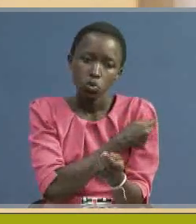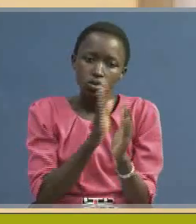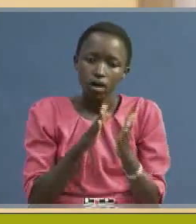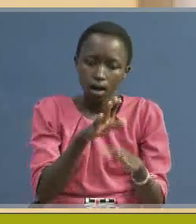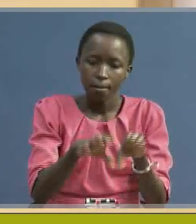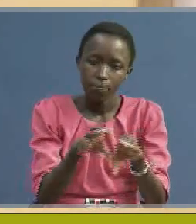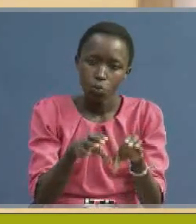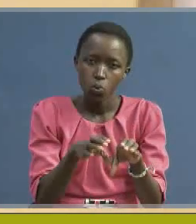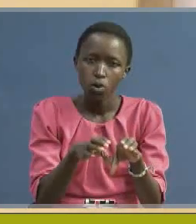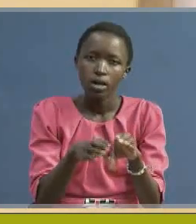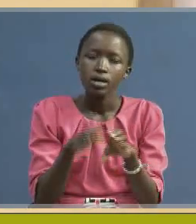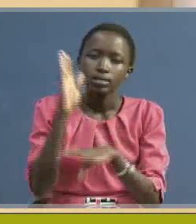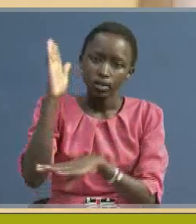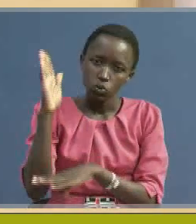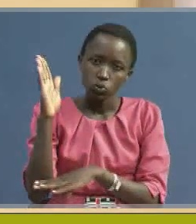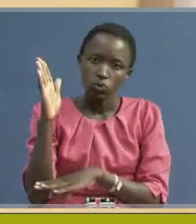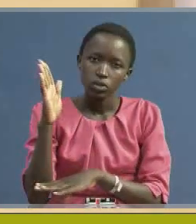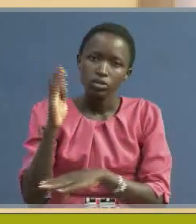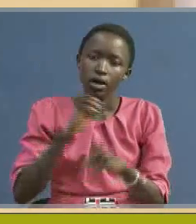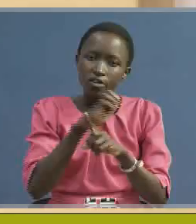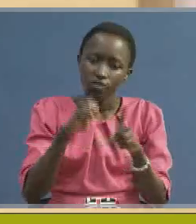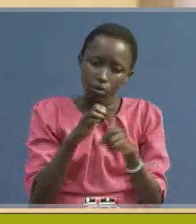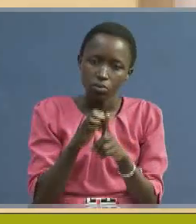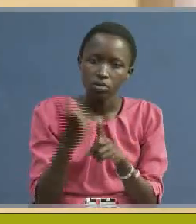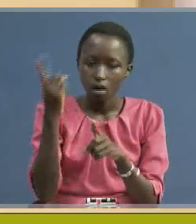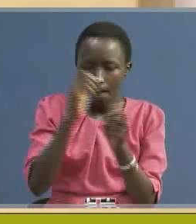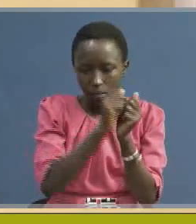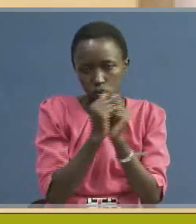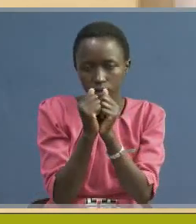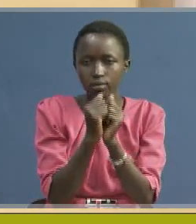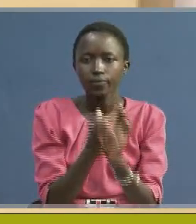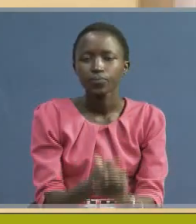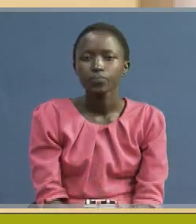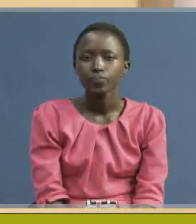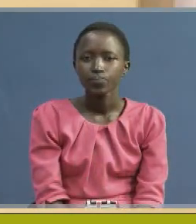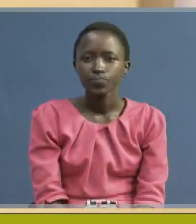health, security, environment, zinakuja pamoja.